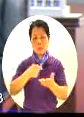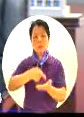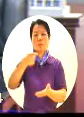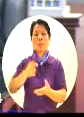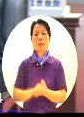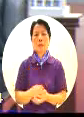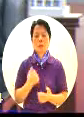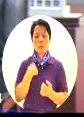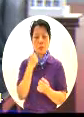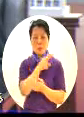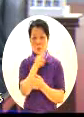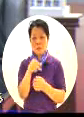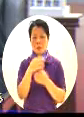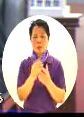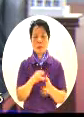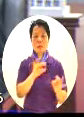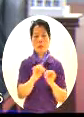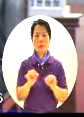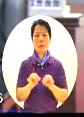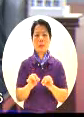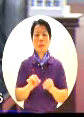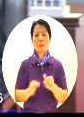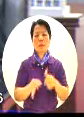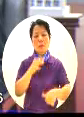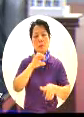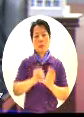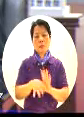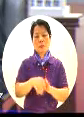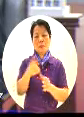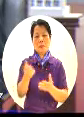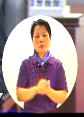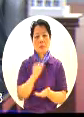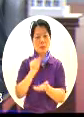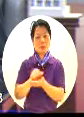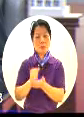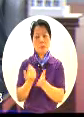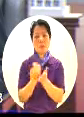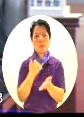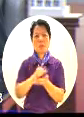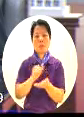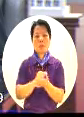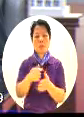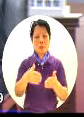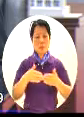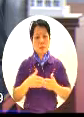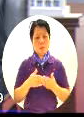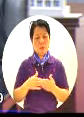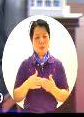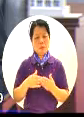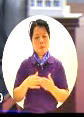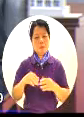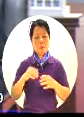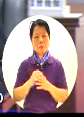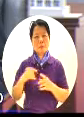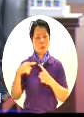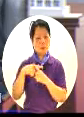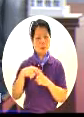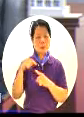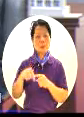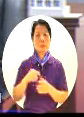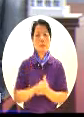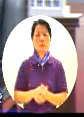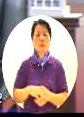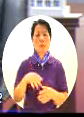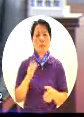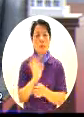我也感觉讲这种地价税的便利预算哈，我认为有讨论的空间呐，有讨论空间哈，不